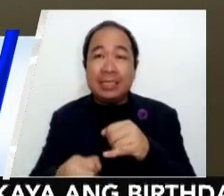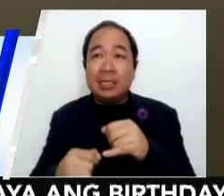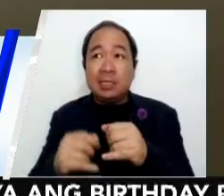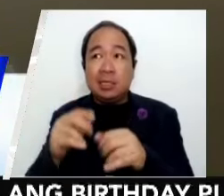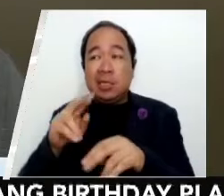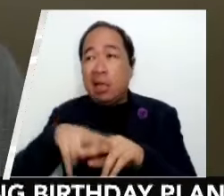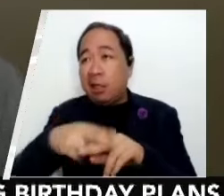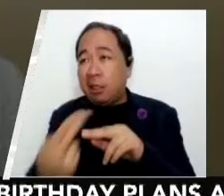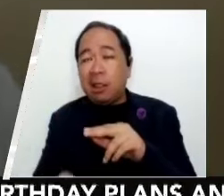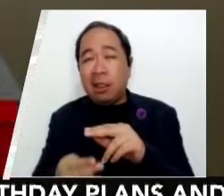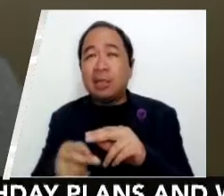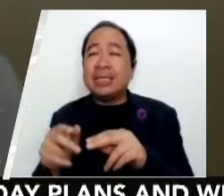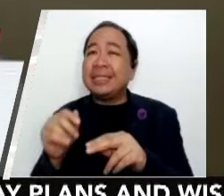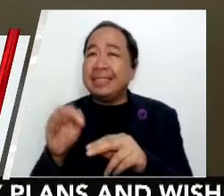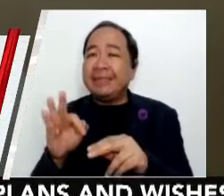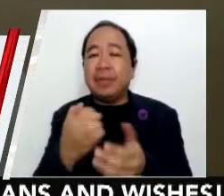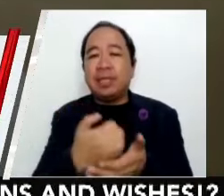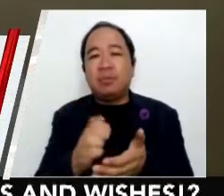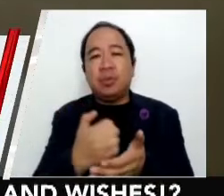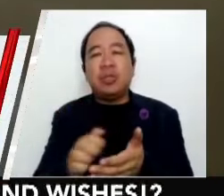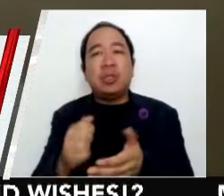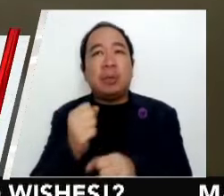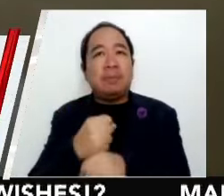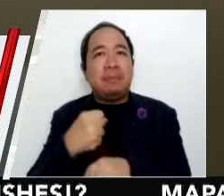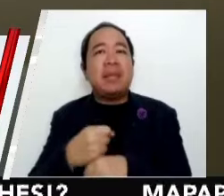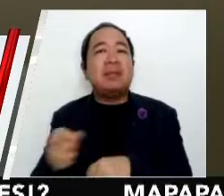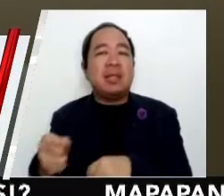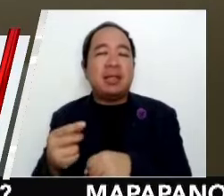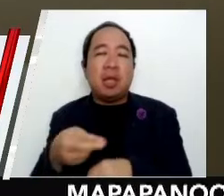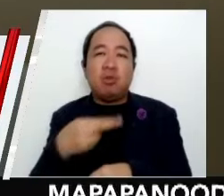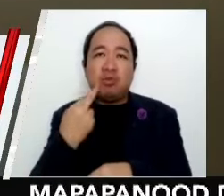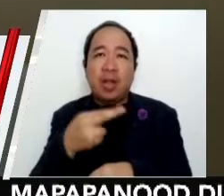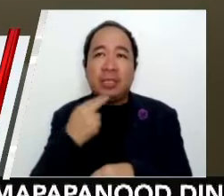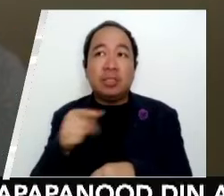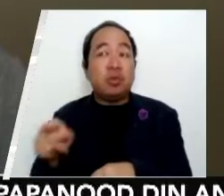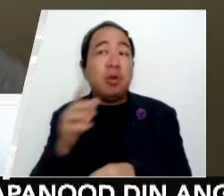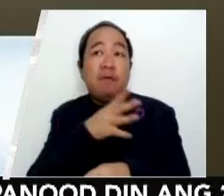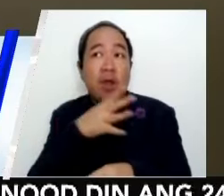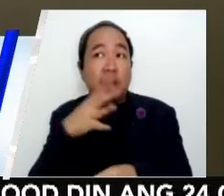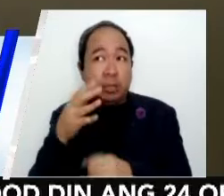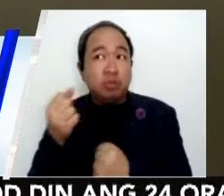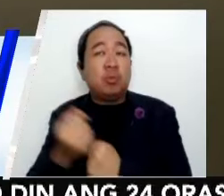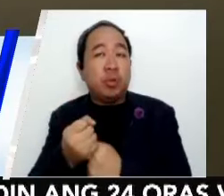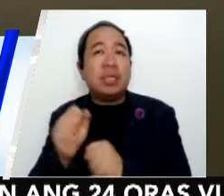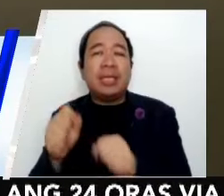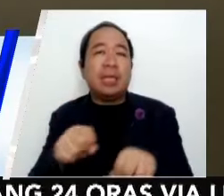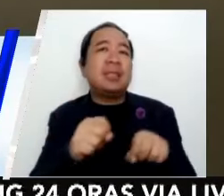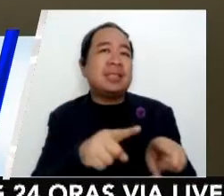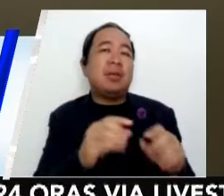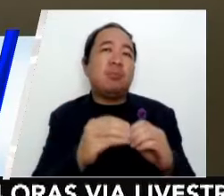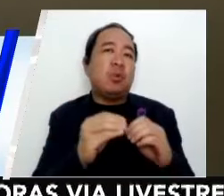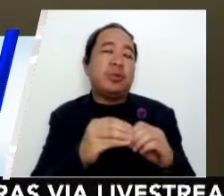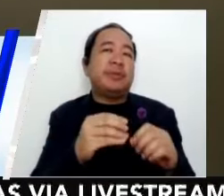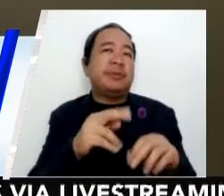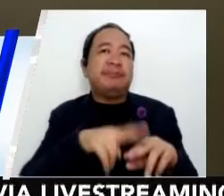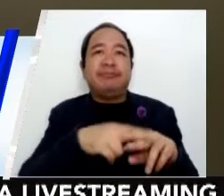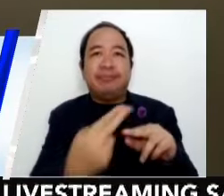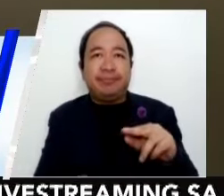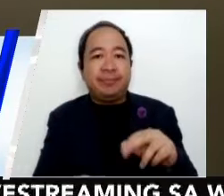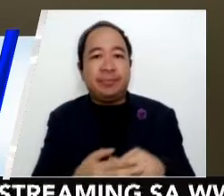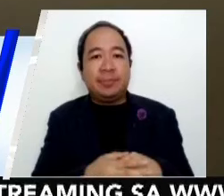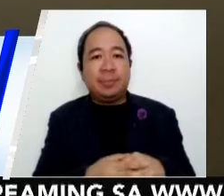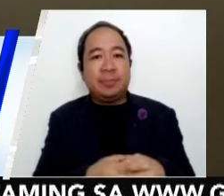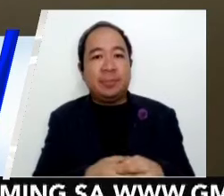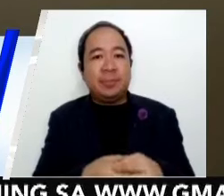to in producing palay para maibenta niya yung palay na mas mura. At itong P29, nagsasubsidize ka rin naman